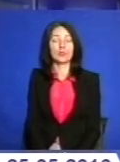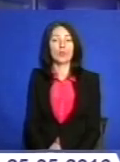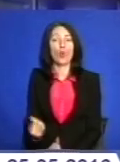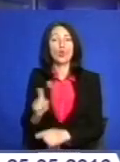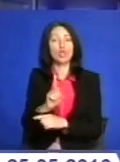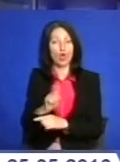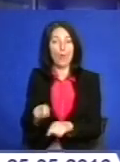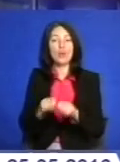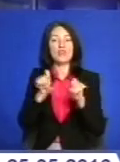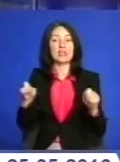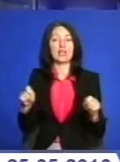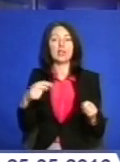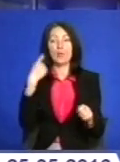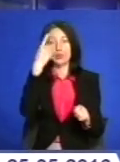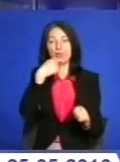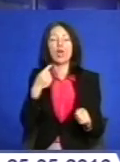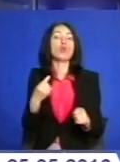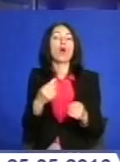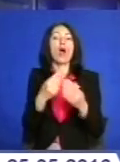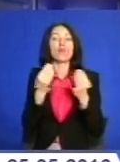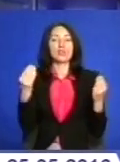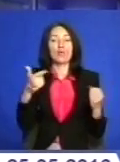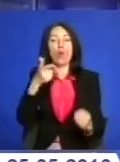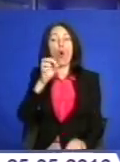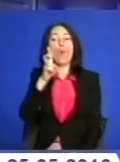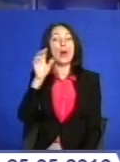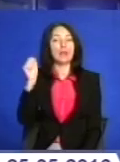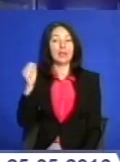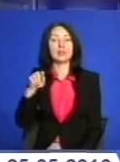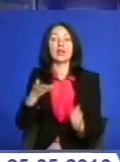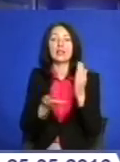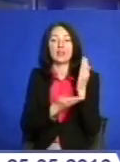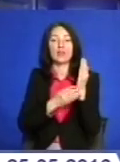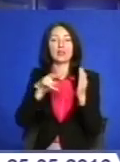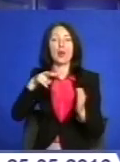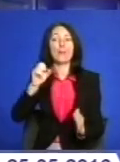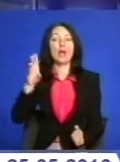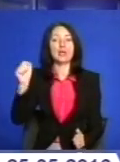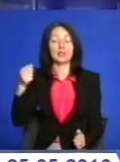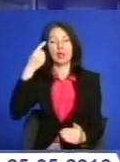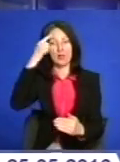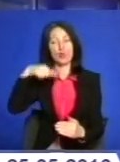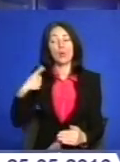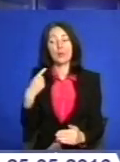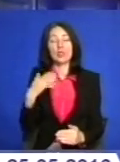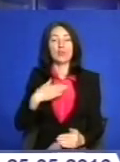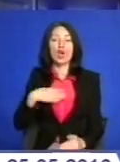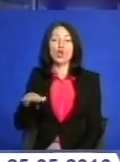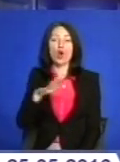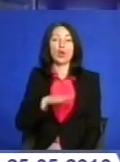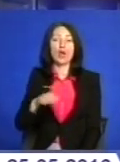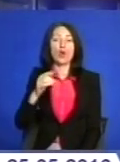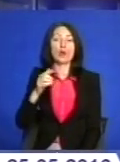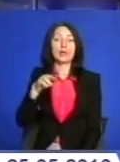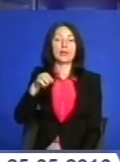У Тернополі відкрили персональну виставку гобеленів та дерев'яної пластики відомих митців нашого краю Тетяни та Михайла Витягловських, які присвятили